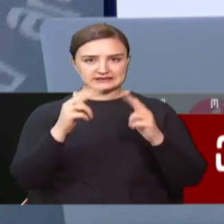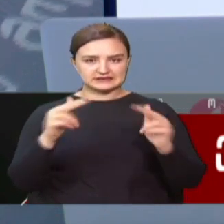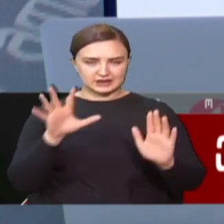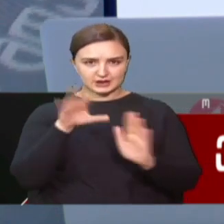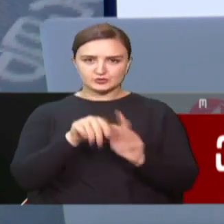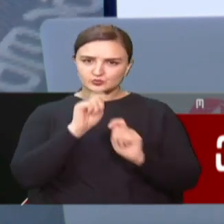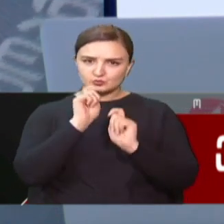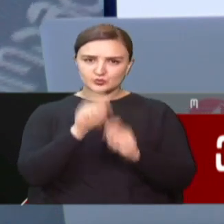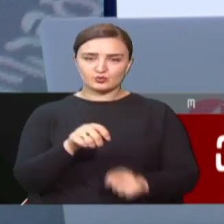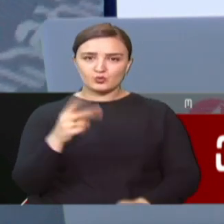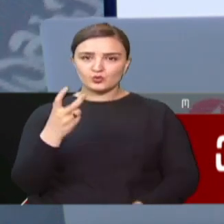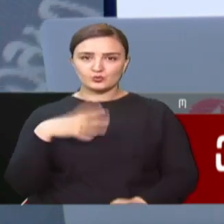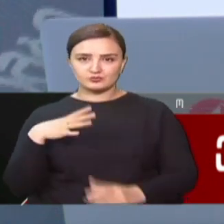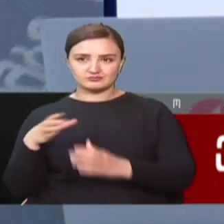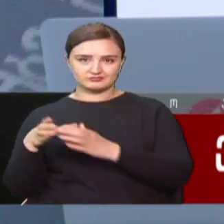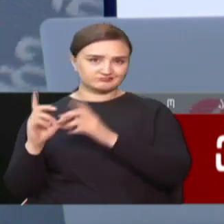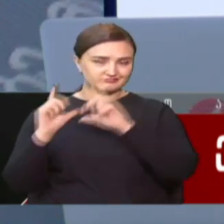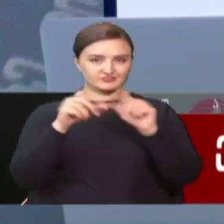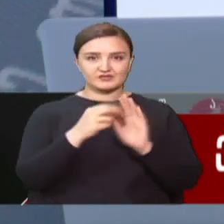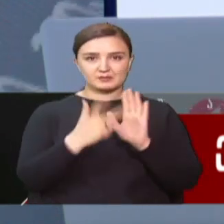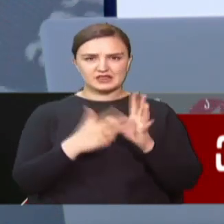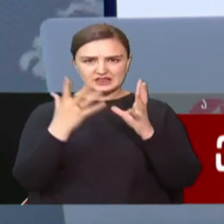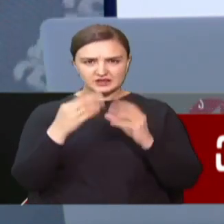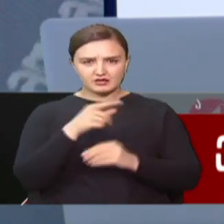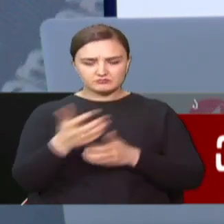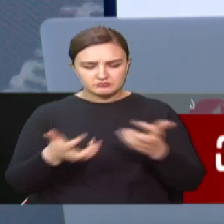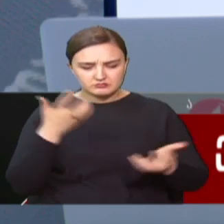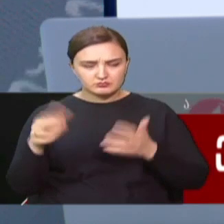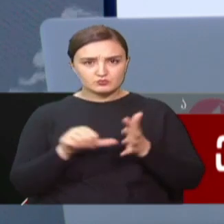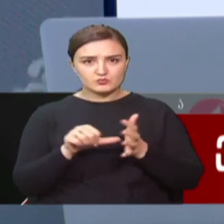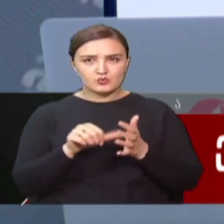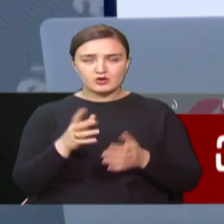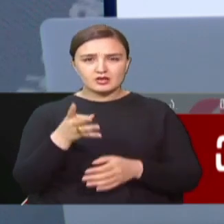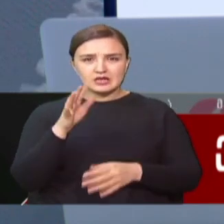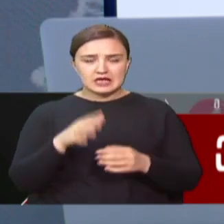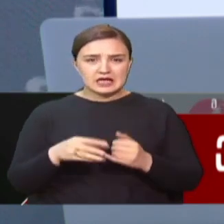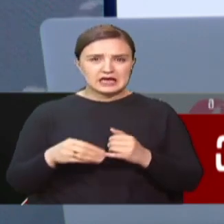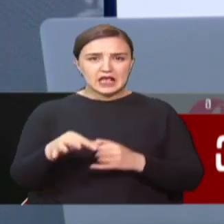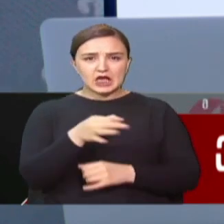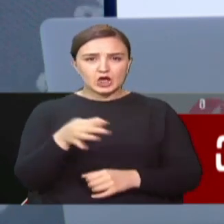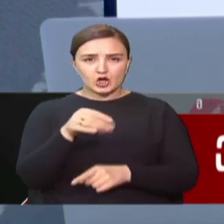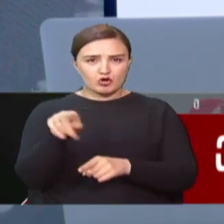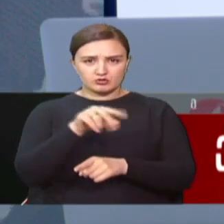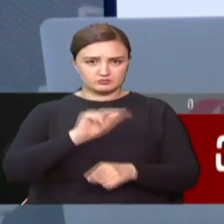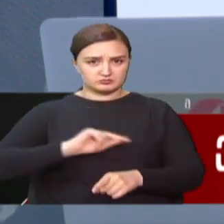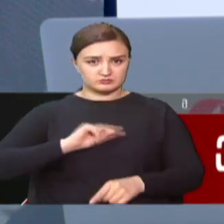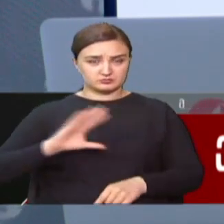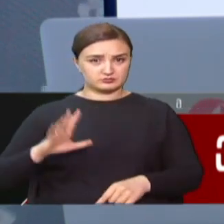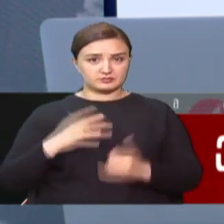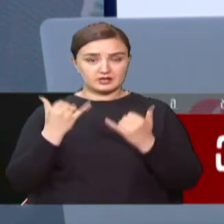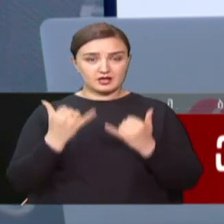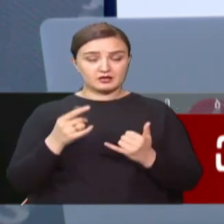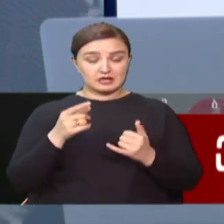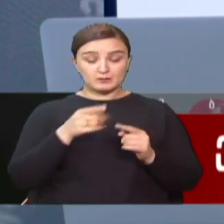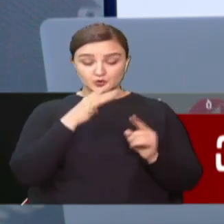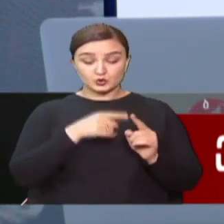cartul dan asoli ore sam de mașoli tramet idriscan maluba și stechi și de gat hvelaze metat ganat curabul regiune și mușau da. Androiscan maluba și